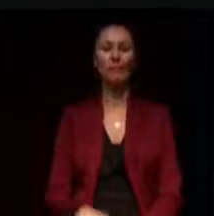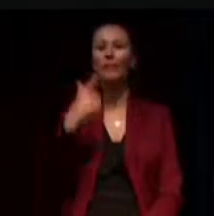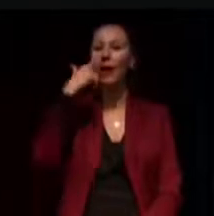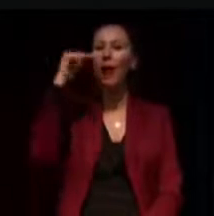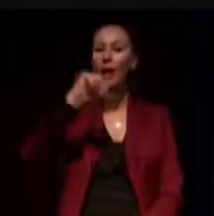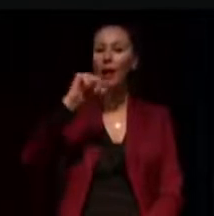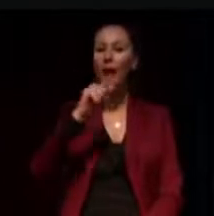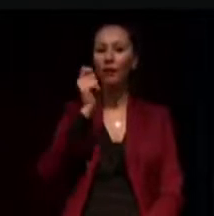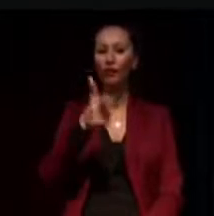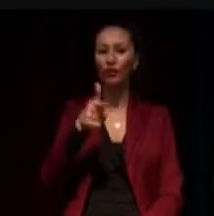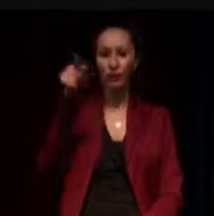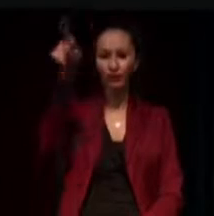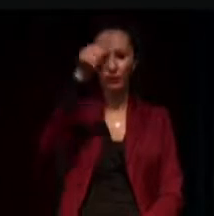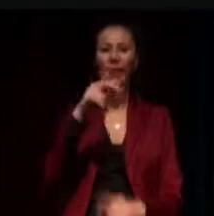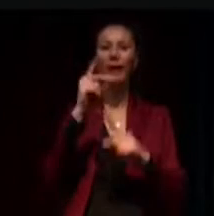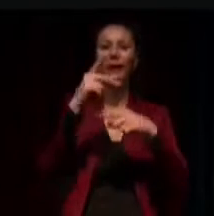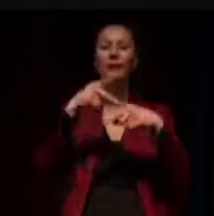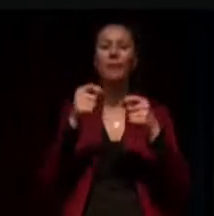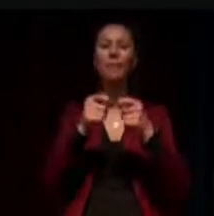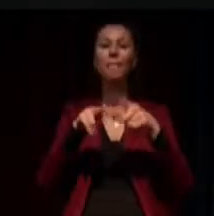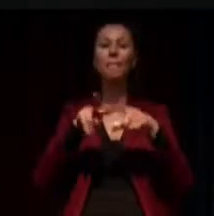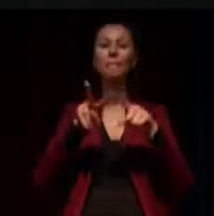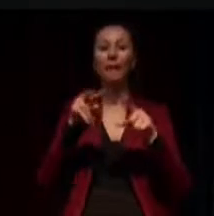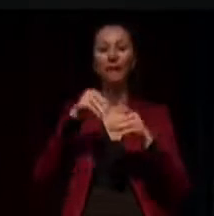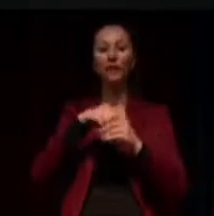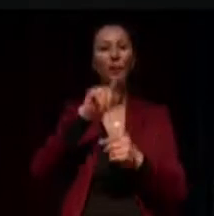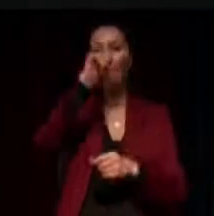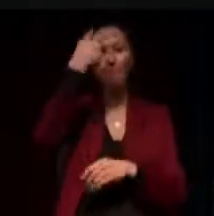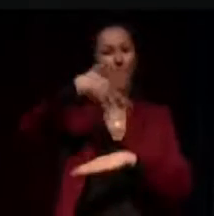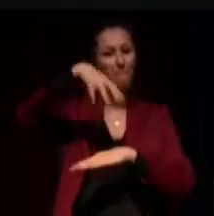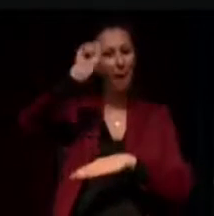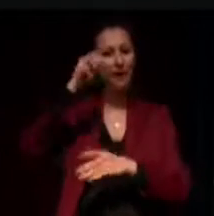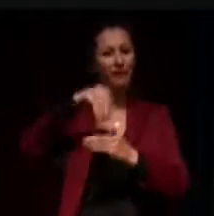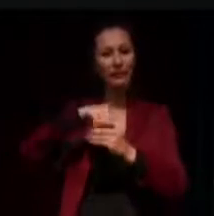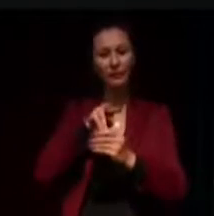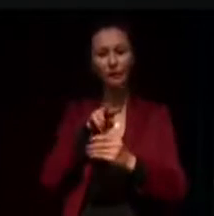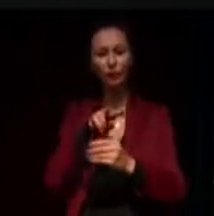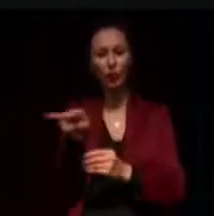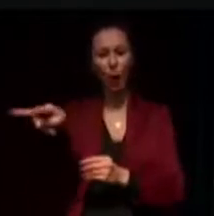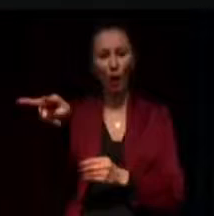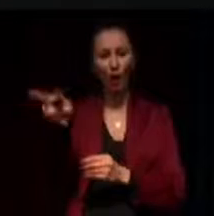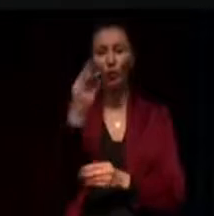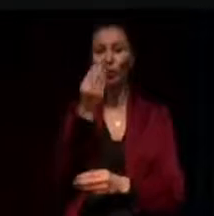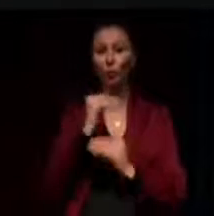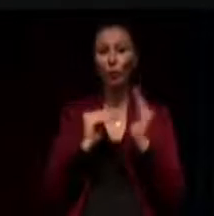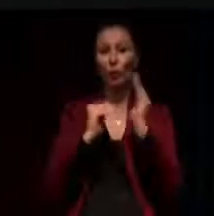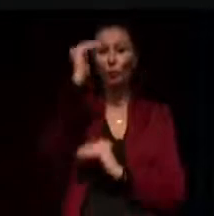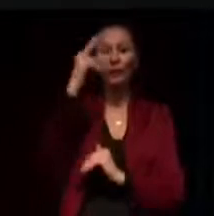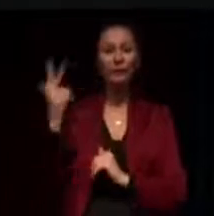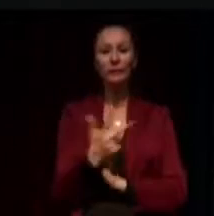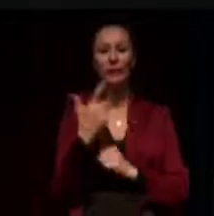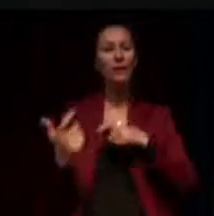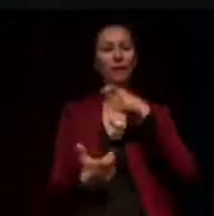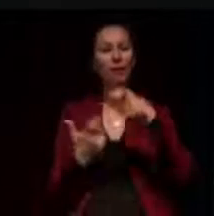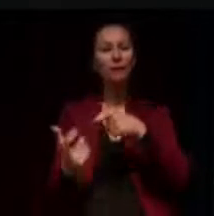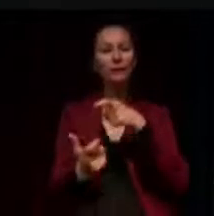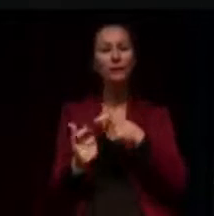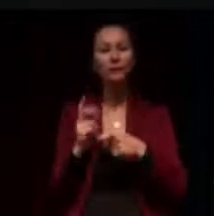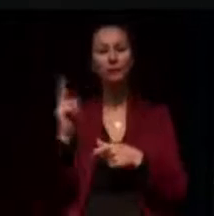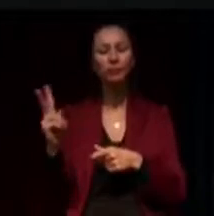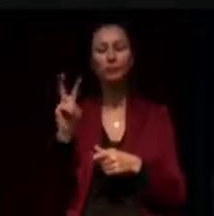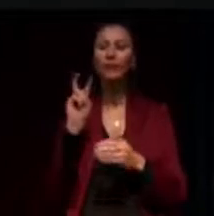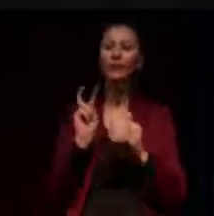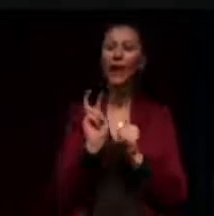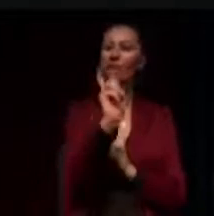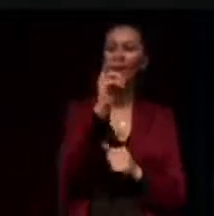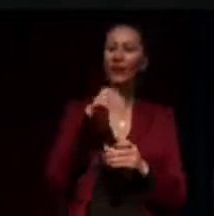Ali Ağa ilçesinde İzban istasyonundan şehir merkezine yüksek hızda lastik tekerlekli